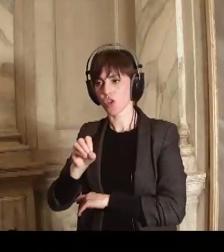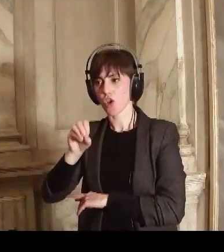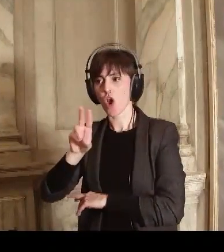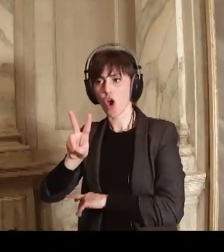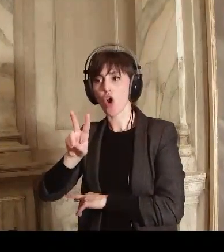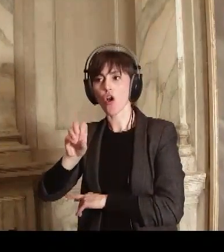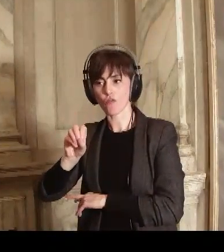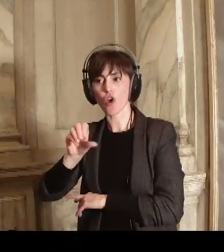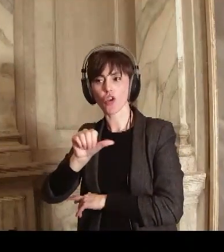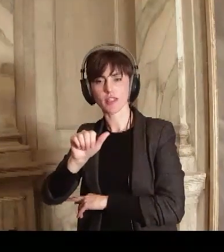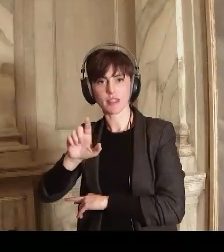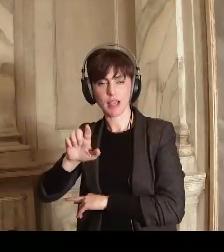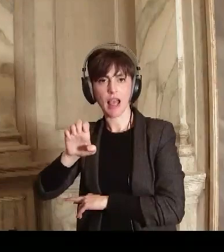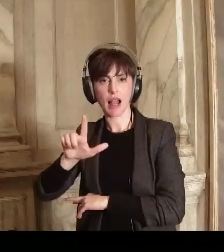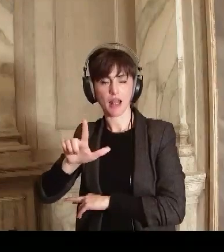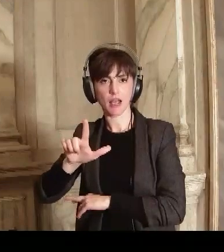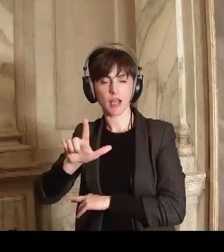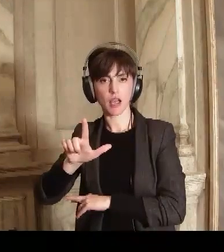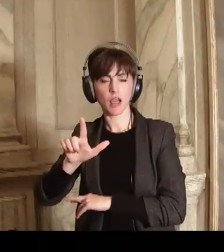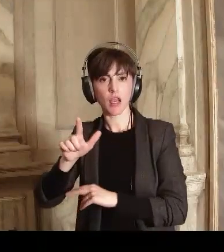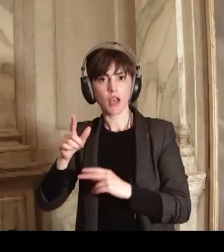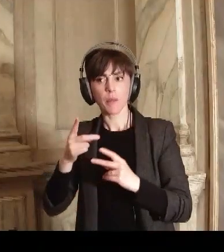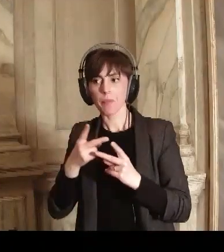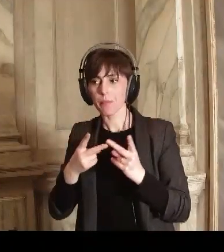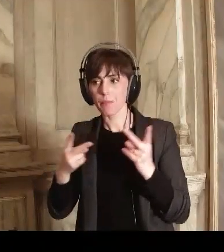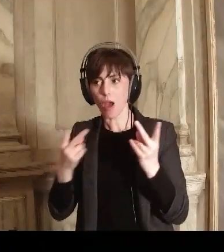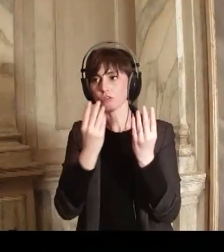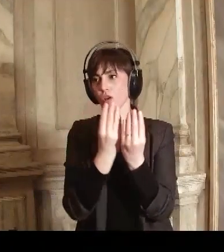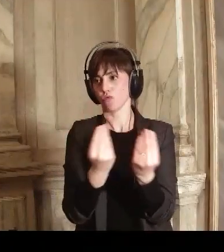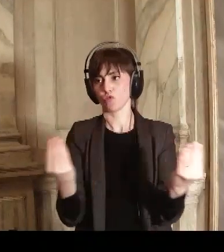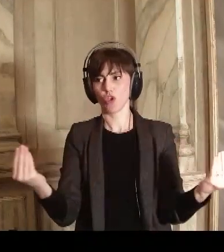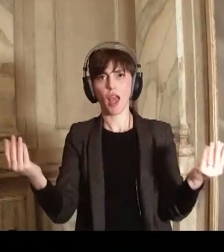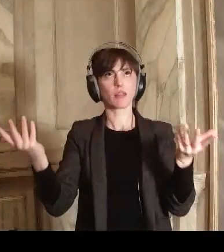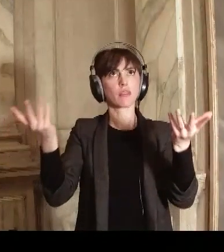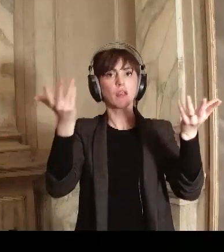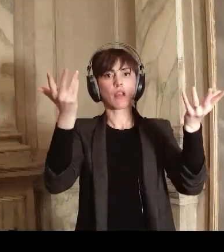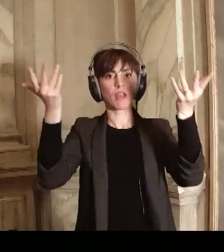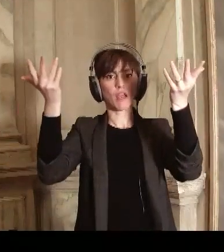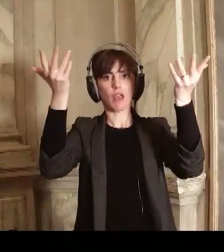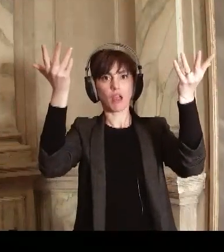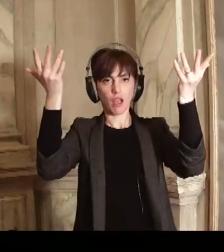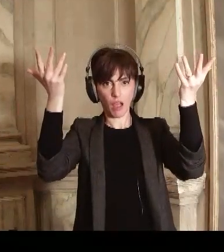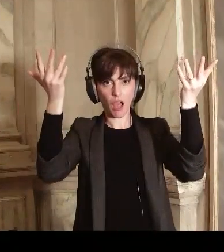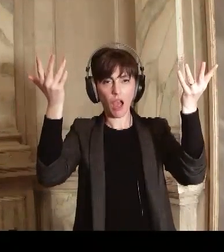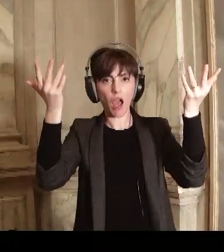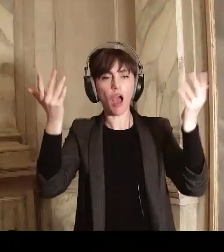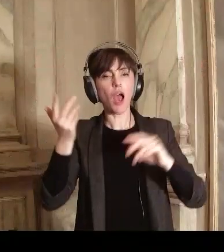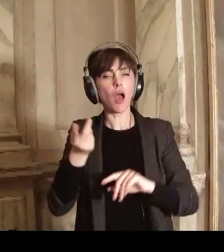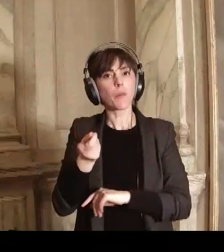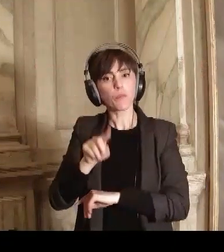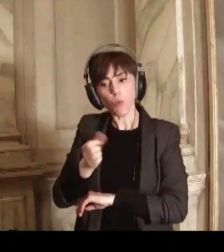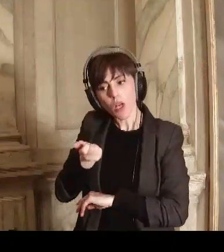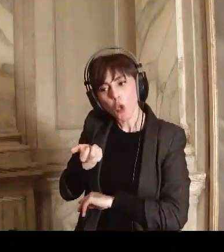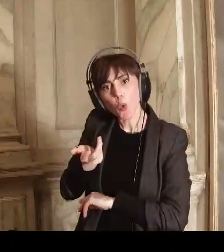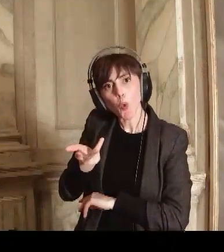in trasformazione nelle quali transitano gli interrogativi di Mattias Anderson svelano numeri per l'aritmanzia